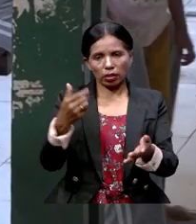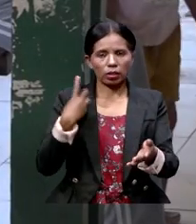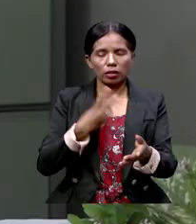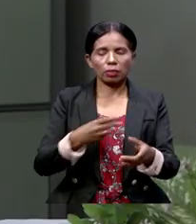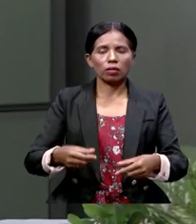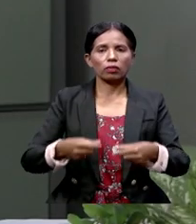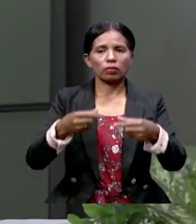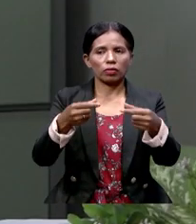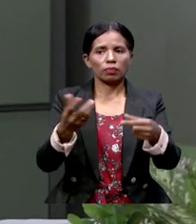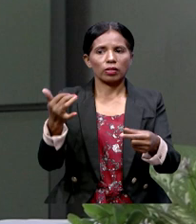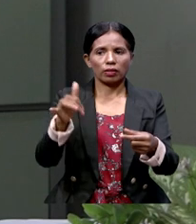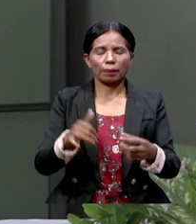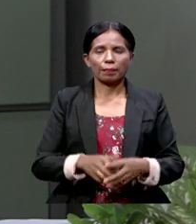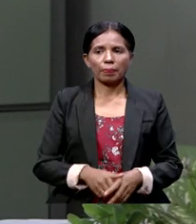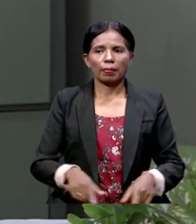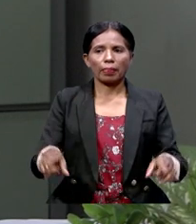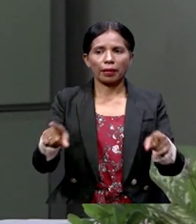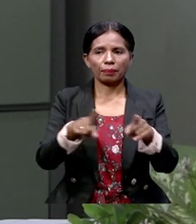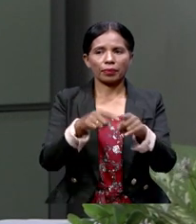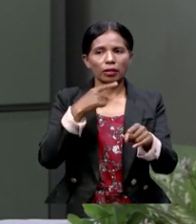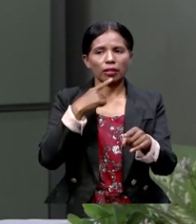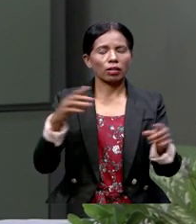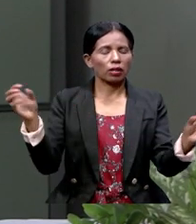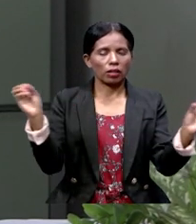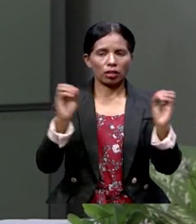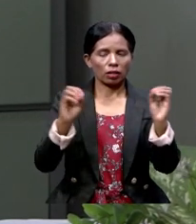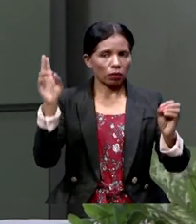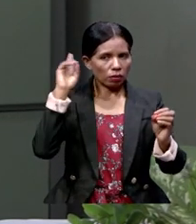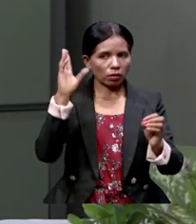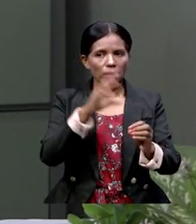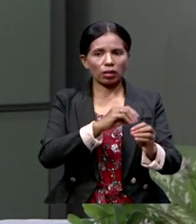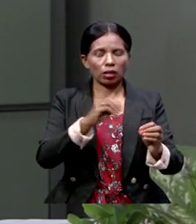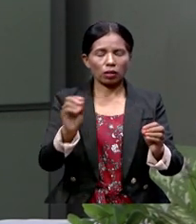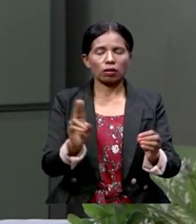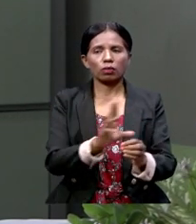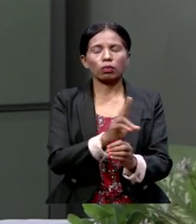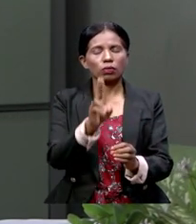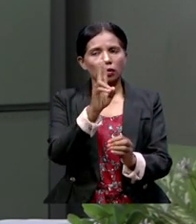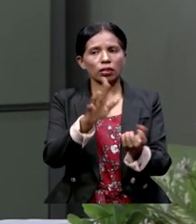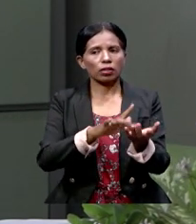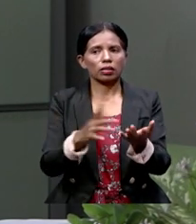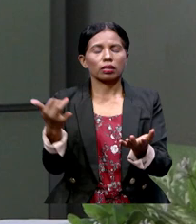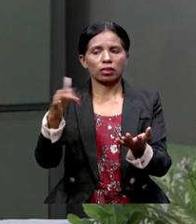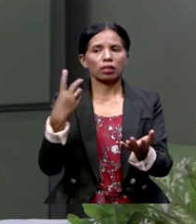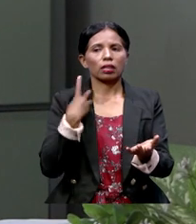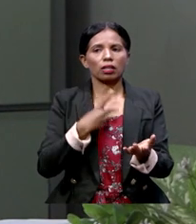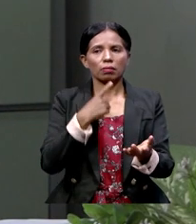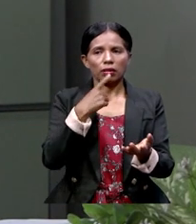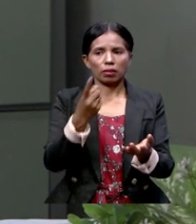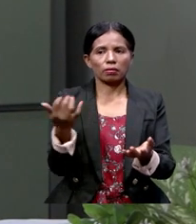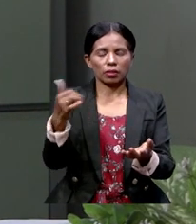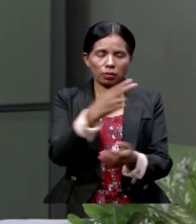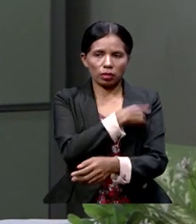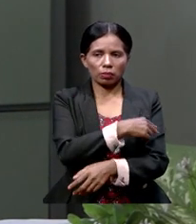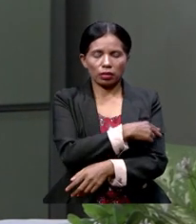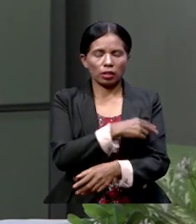sira anisan ni ba mak dihan lakoi doni dan akara kaptopril doni da rumah sira ami bele referi mas ba hospital